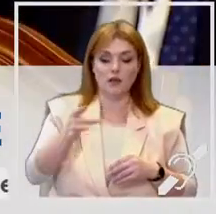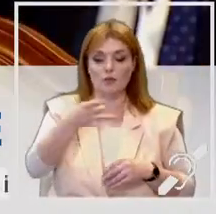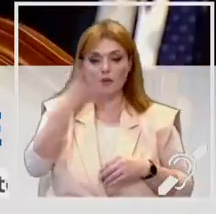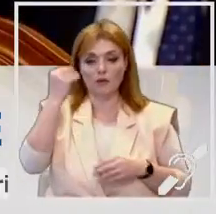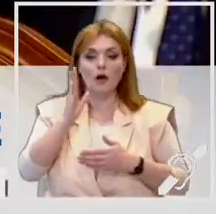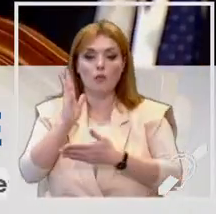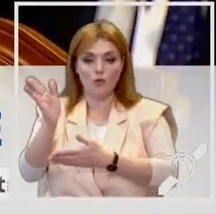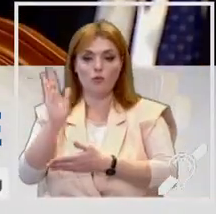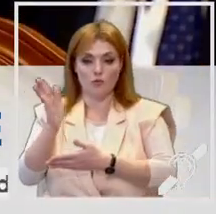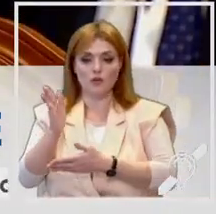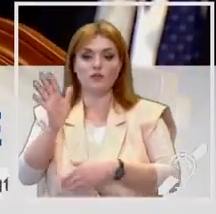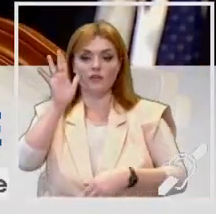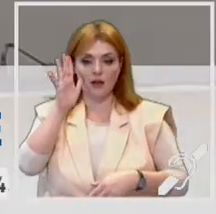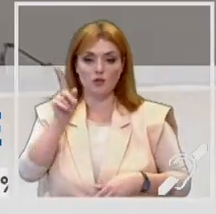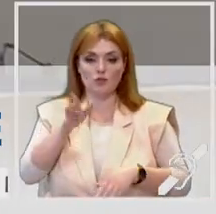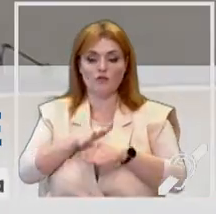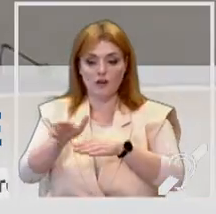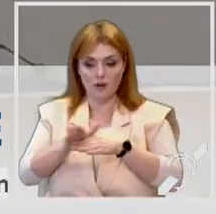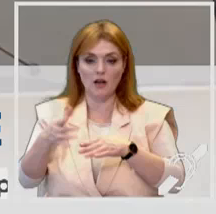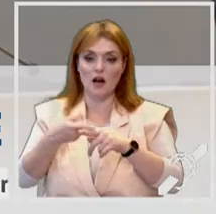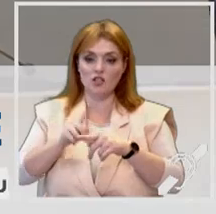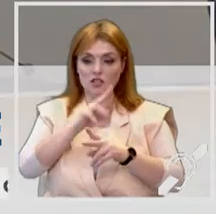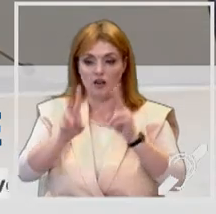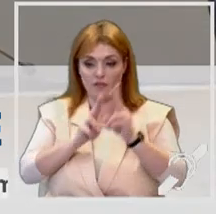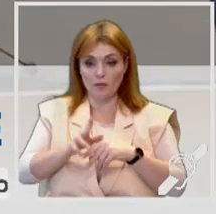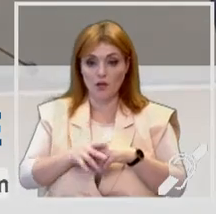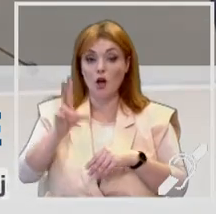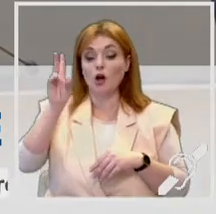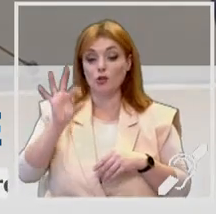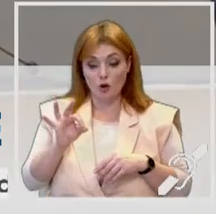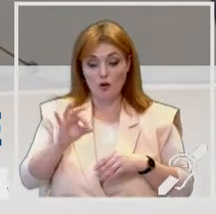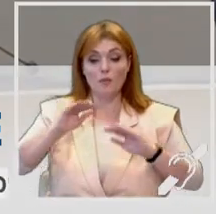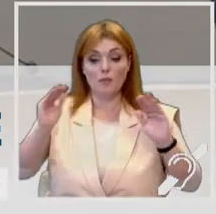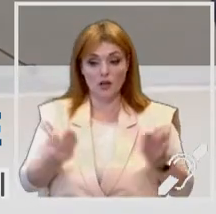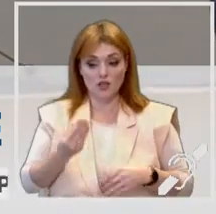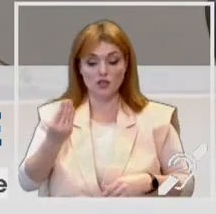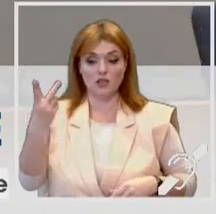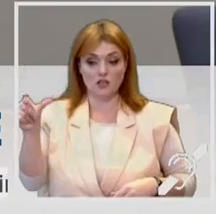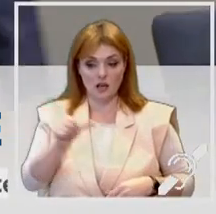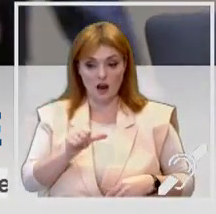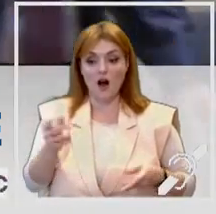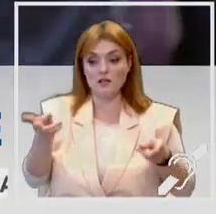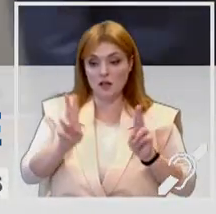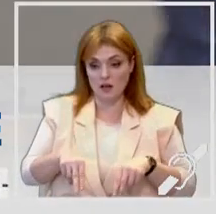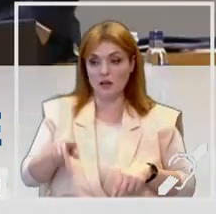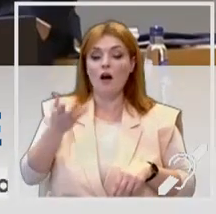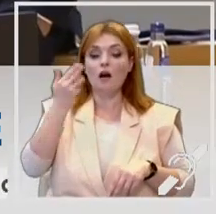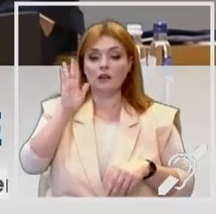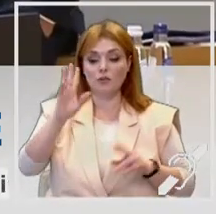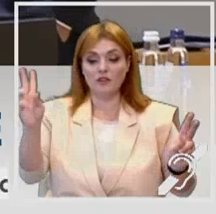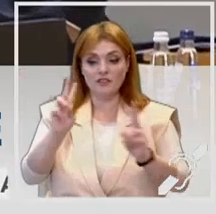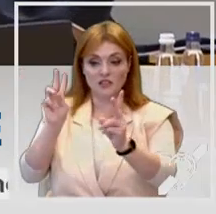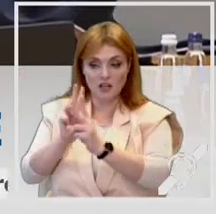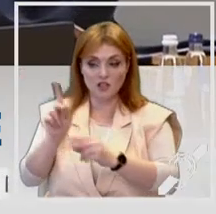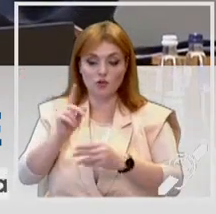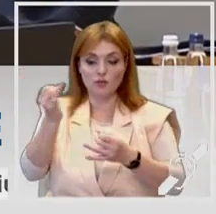prezenta un nou raport de evaluare a reformelor. Însă cu mai puțin de o săptămână înaintea summitului Consiliului European, Ungaria declară că se va opune deschiderii negocierilor